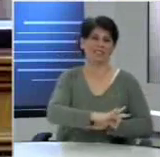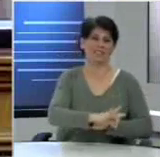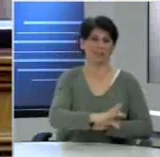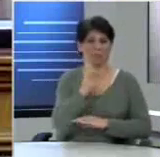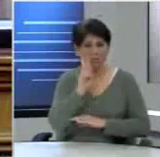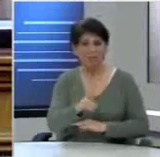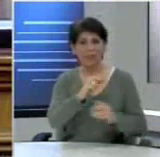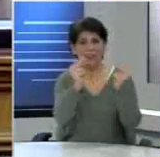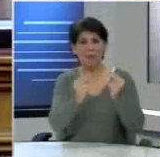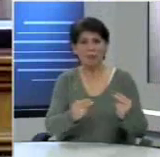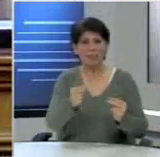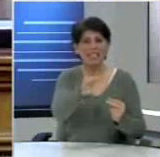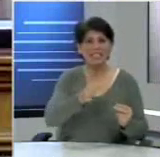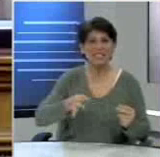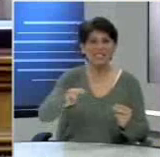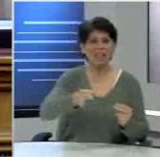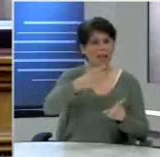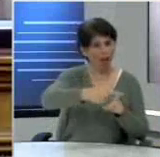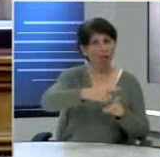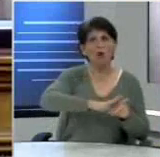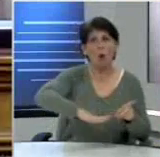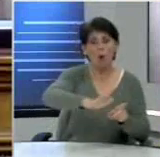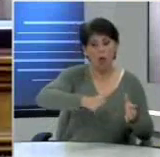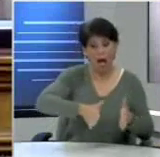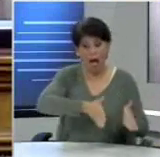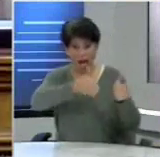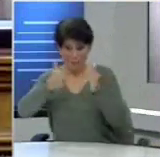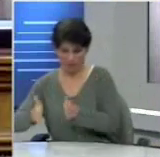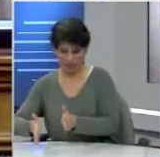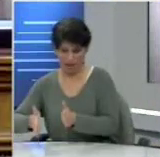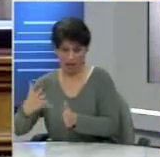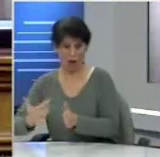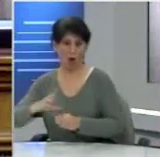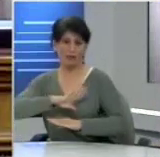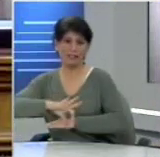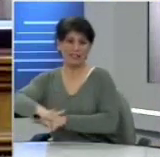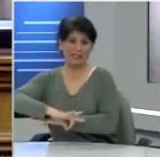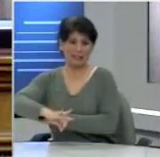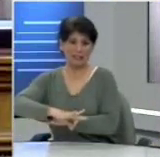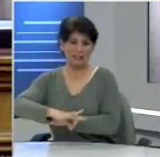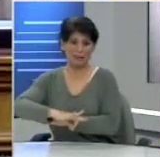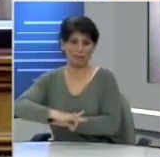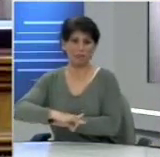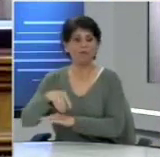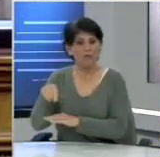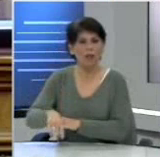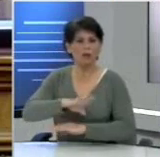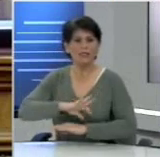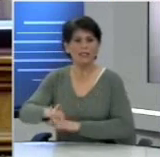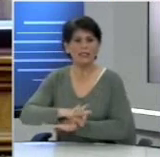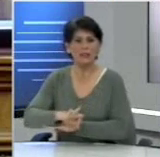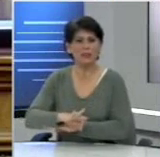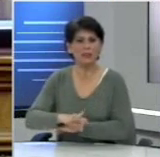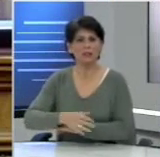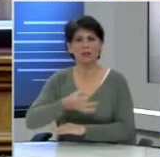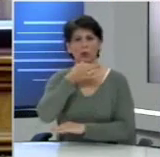τα αποτελέσματα στα νησιά και την ενδοχώρα. Και από την άλλη, μια στρατηγική με την οποία, τη